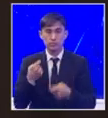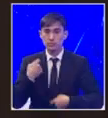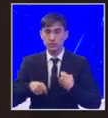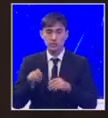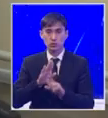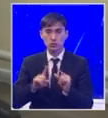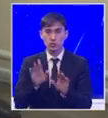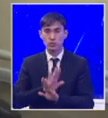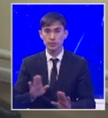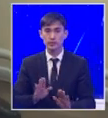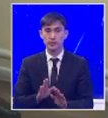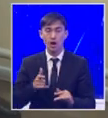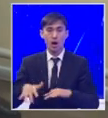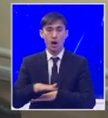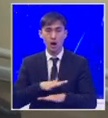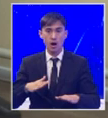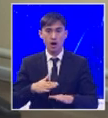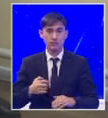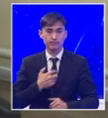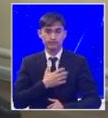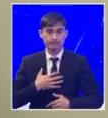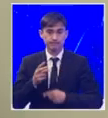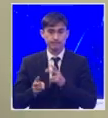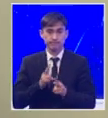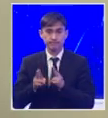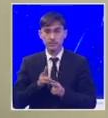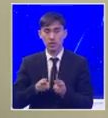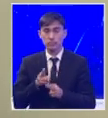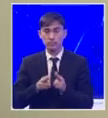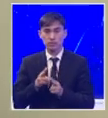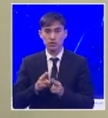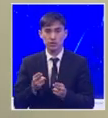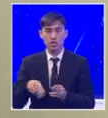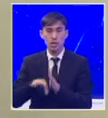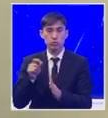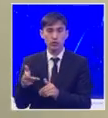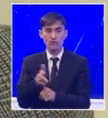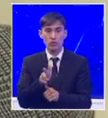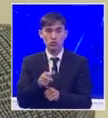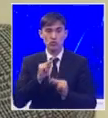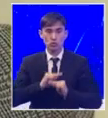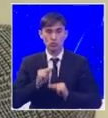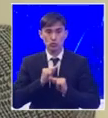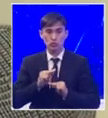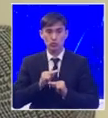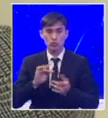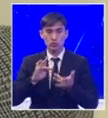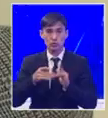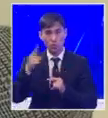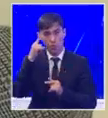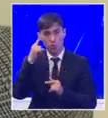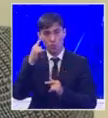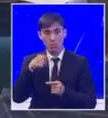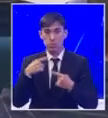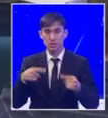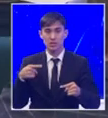керек. Халық қызыл кеңірдек болып, елдің жағдайын айтып жатқанда депутаттың видеоға түсіп, жұмысын әлеуметтік желіге салды ойлап, ойы